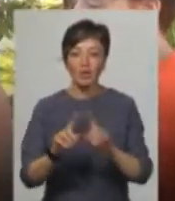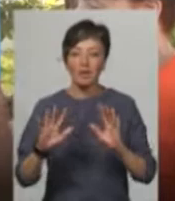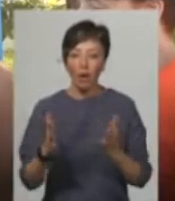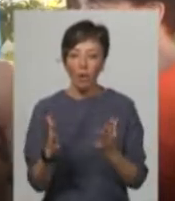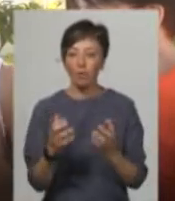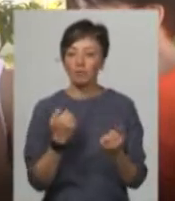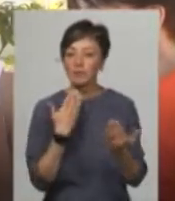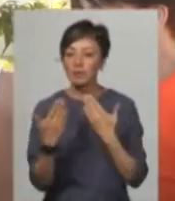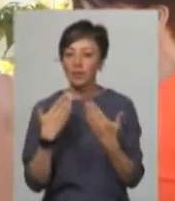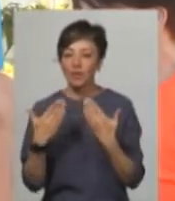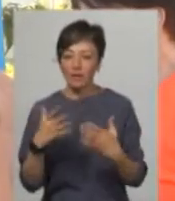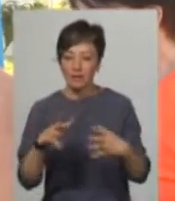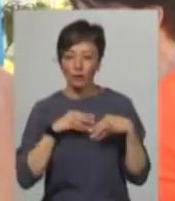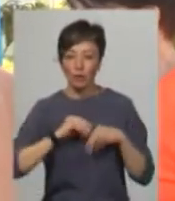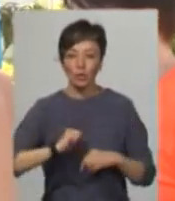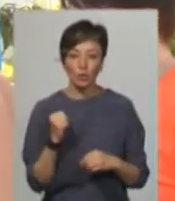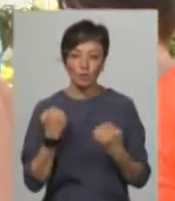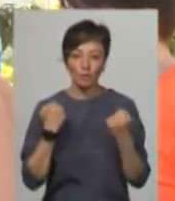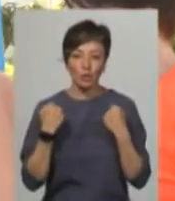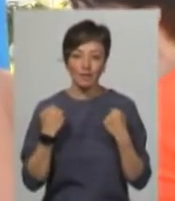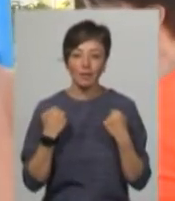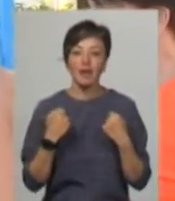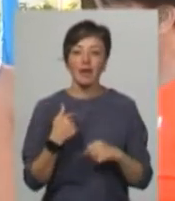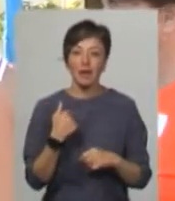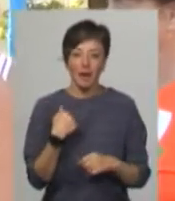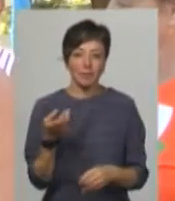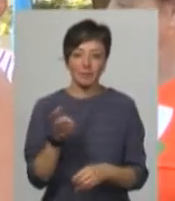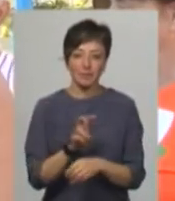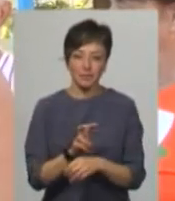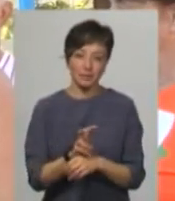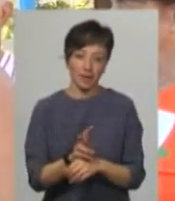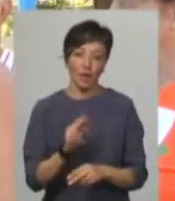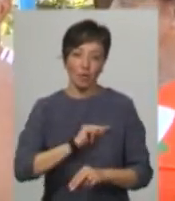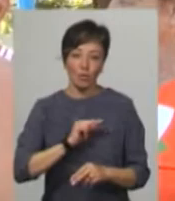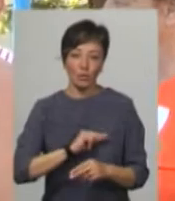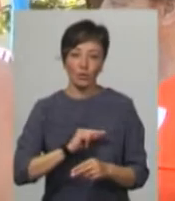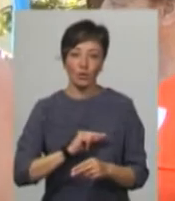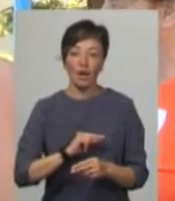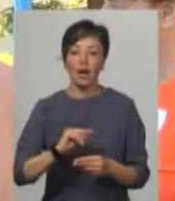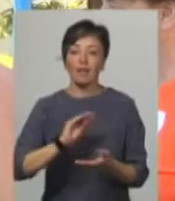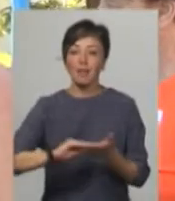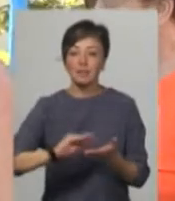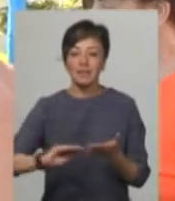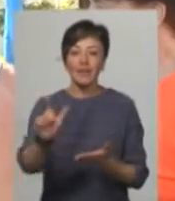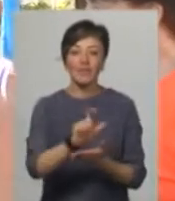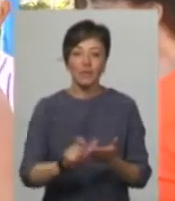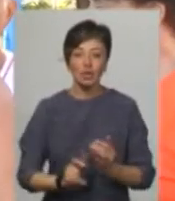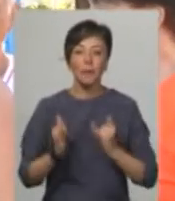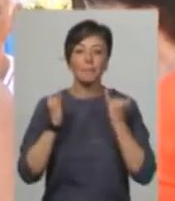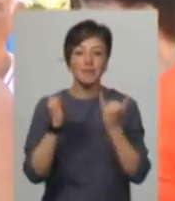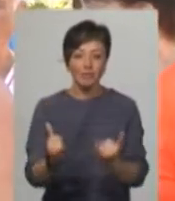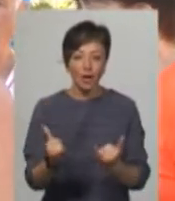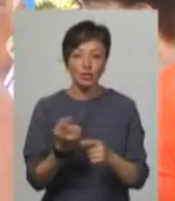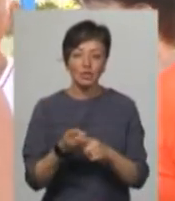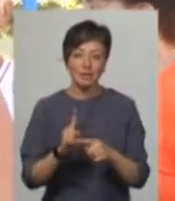тут поспілкуватися зі своїми друзями спортивними, я йшов, як завжди, на роботу і написався вірш, який присвячений